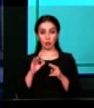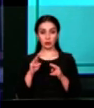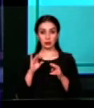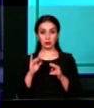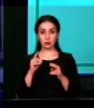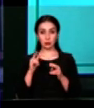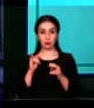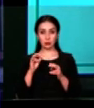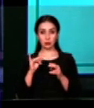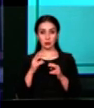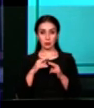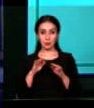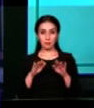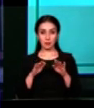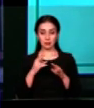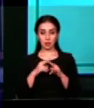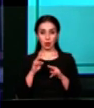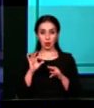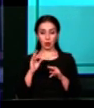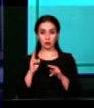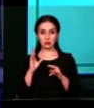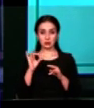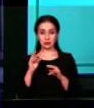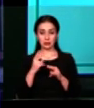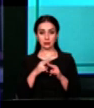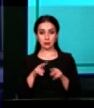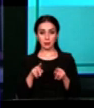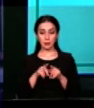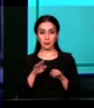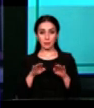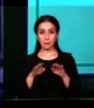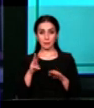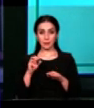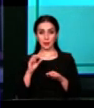massasidan oqsilning nisbiy molekulyar massasi topiladi.